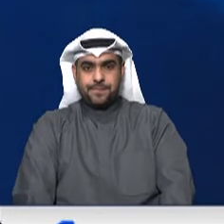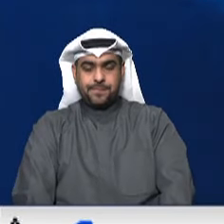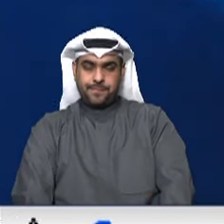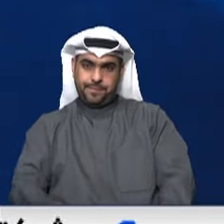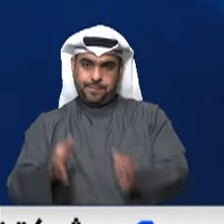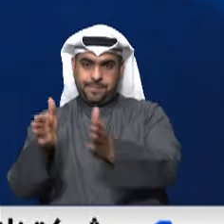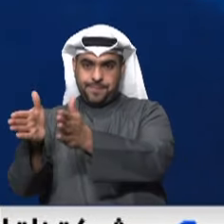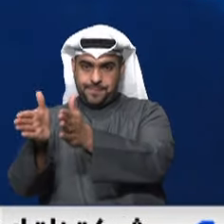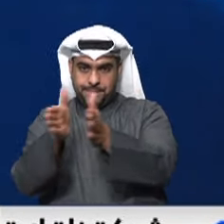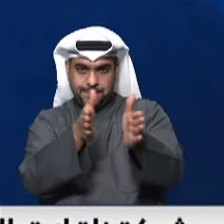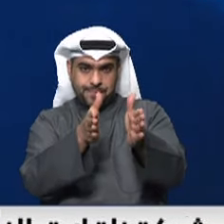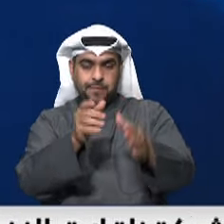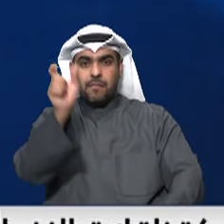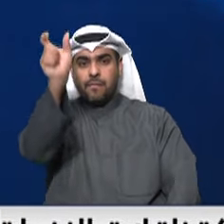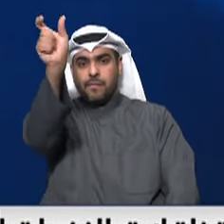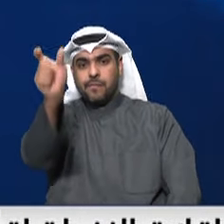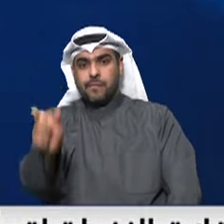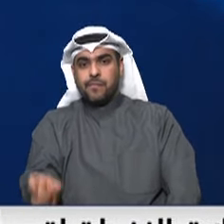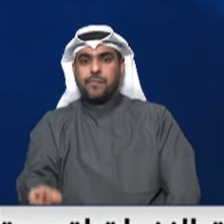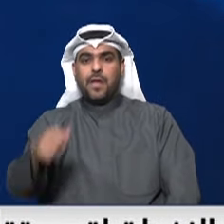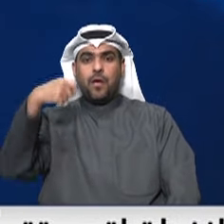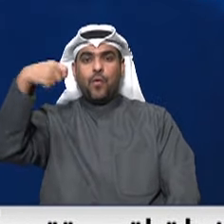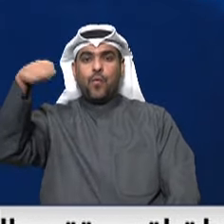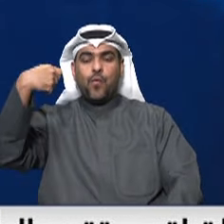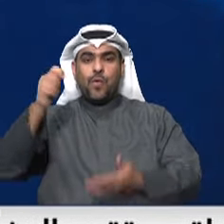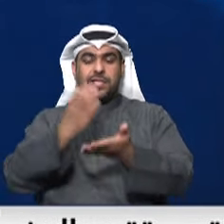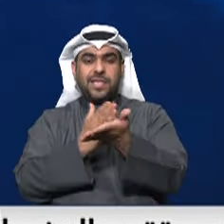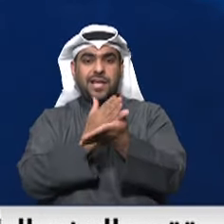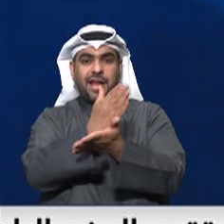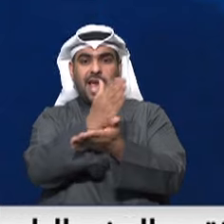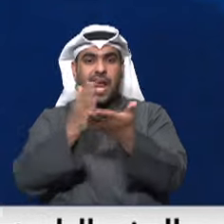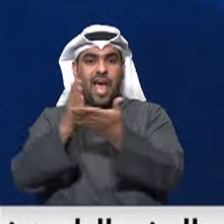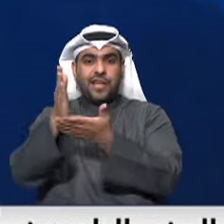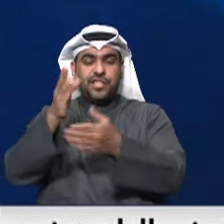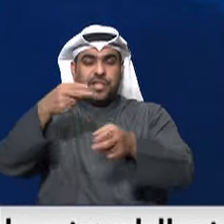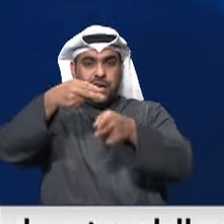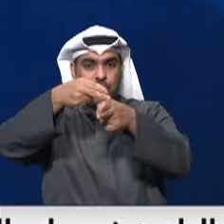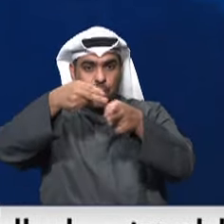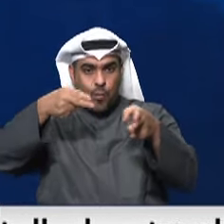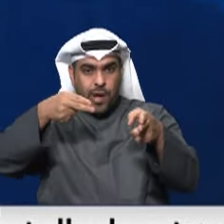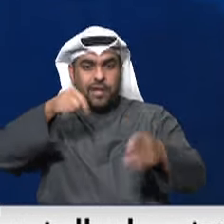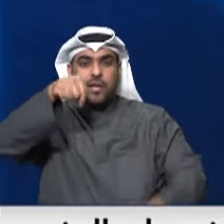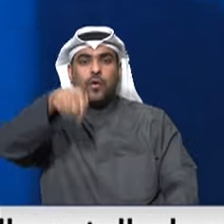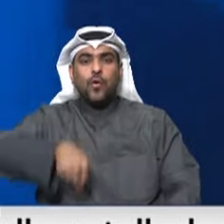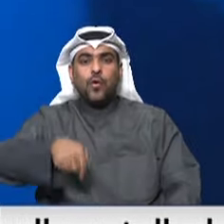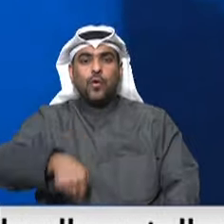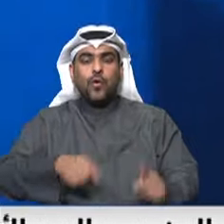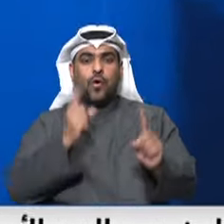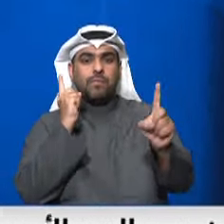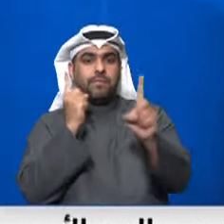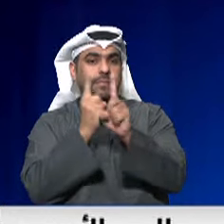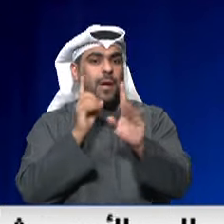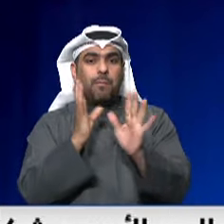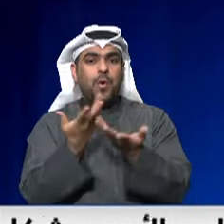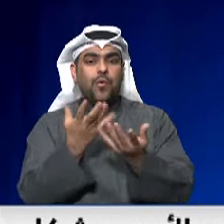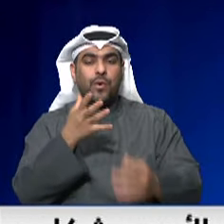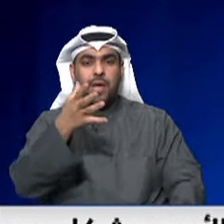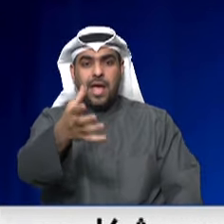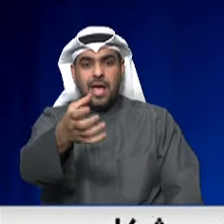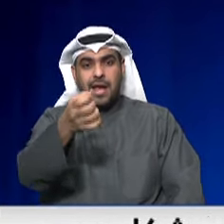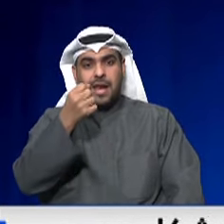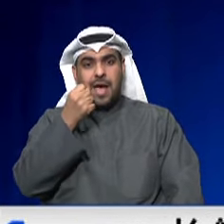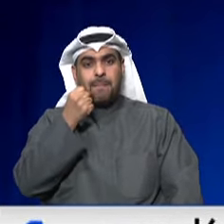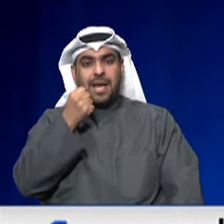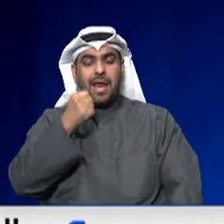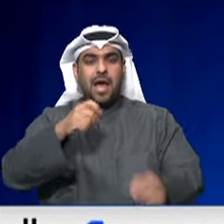التقى وزير الخارجية عبد الله علي الحيا اليوم مع الأمين العام لمجلس التعاون لدول الخليج العربية جاسم محمد